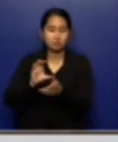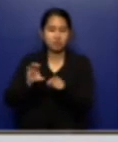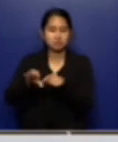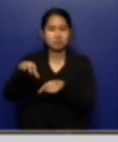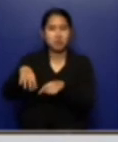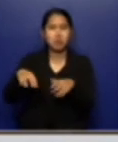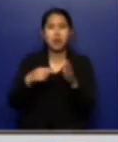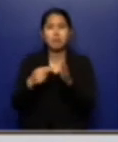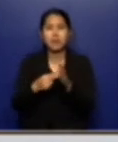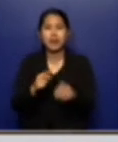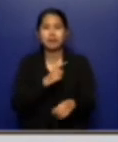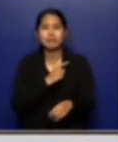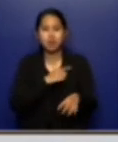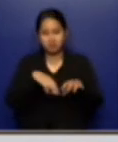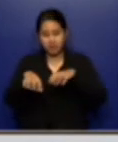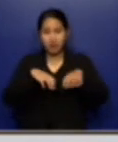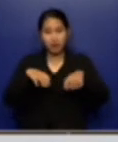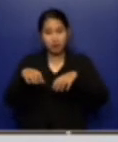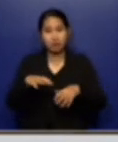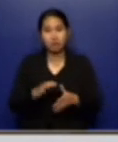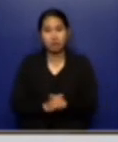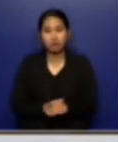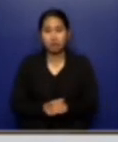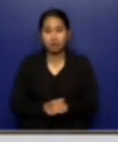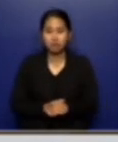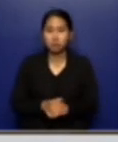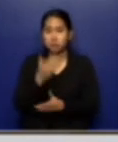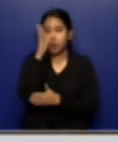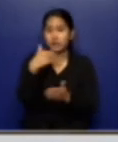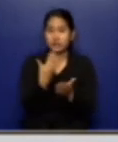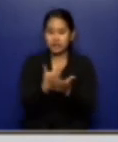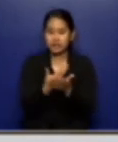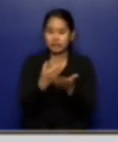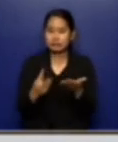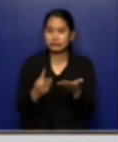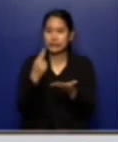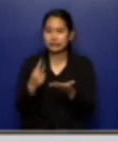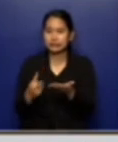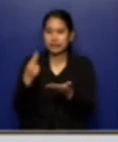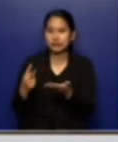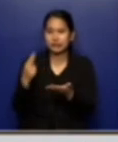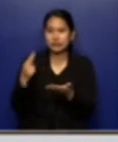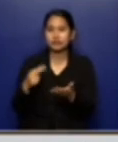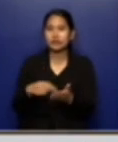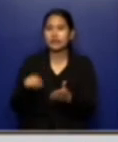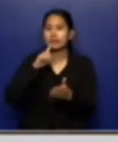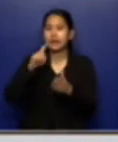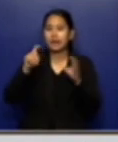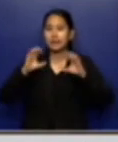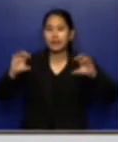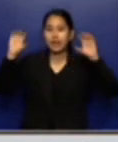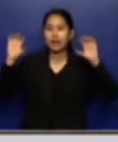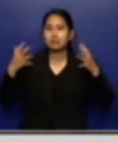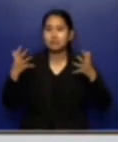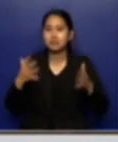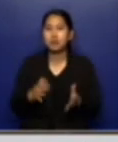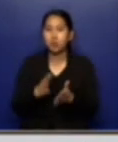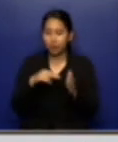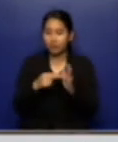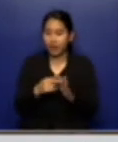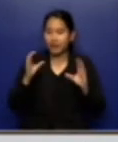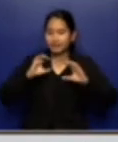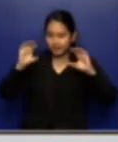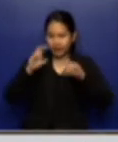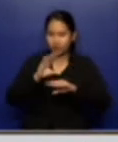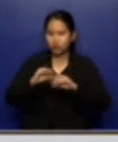ฝ่ายบริหารนะเพราะคุณเล่นตัดงบประมาณอะไรต่างๆไม่ได้ถามส่วนราชการที่เขาเสนอเข้ามาเลยคุณ